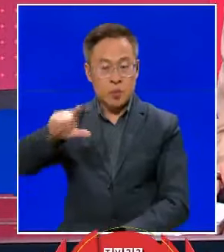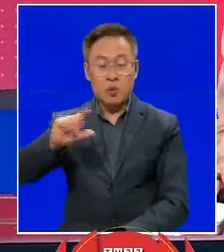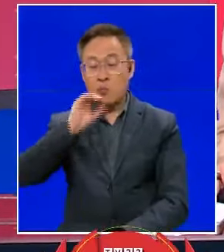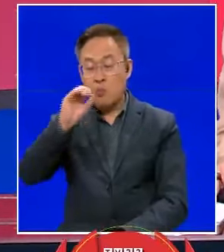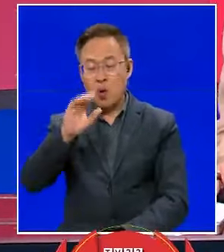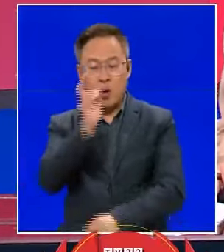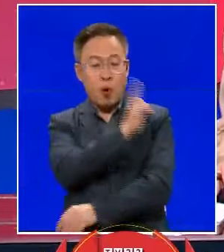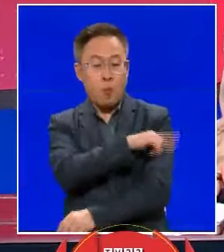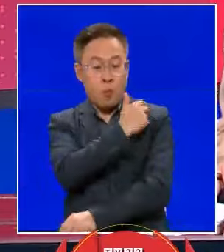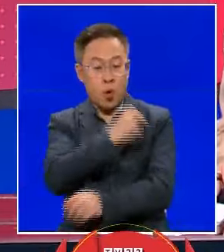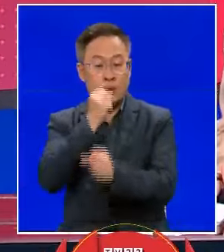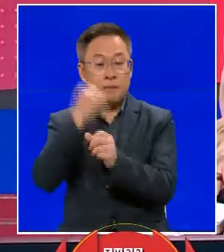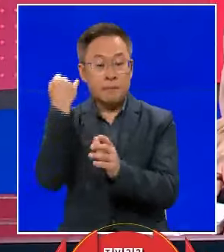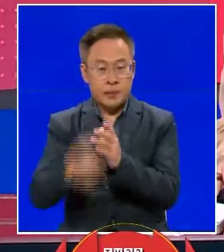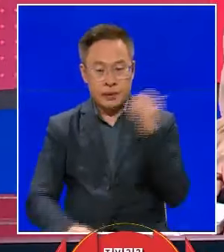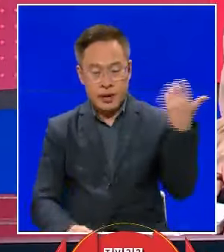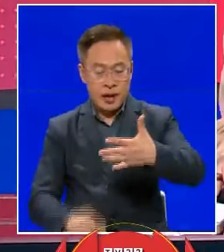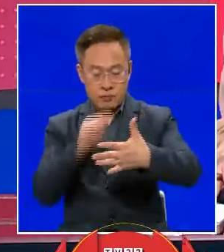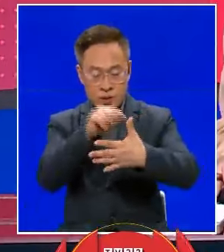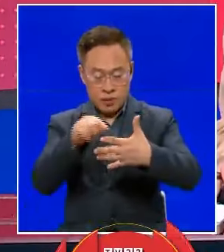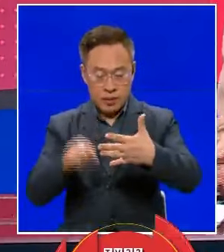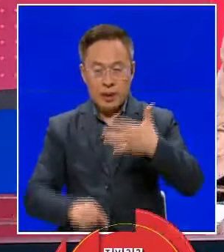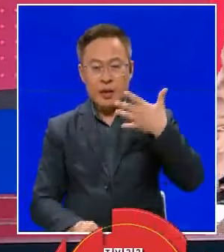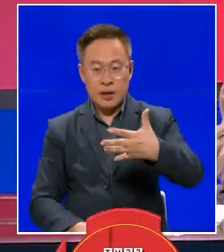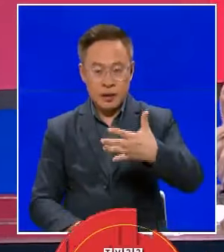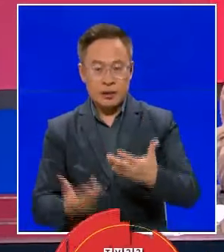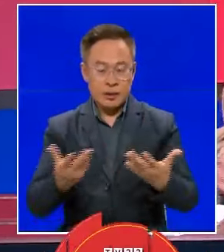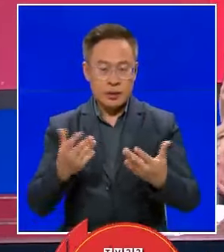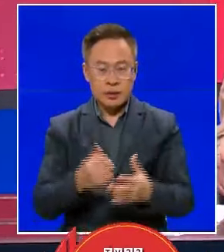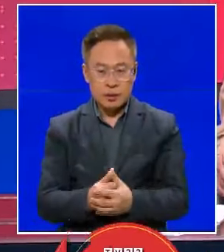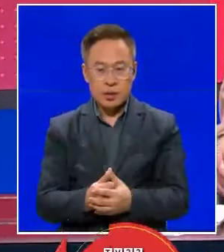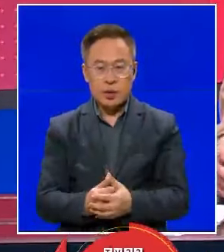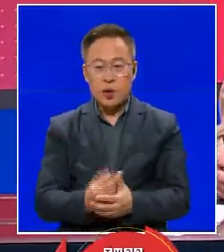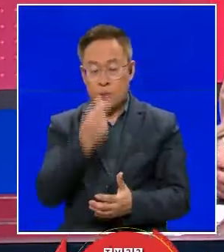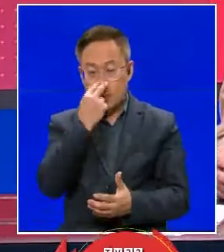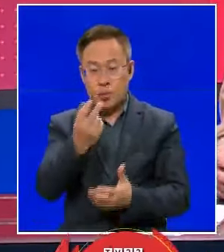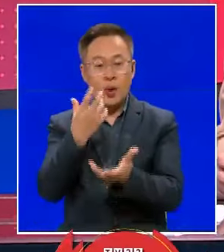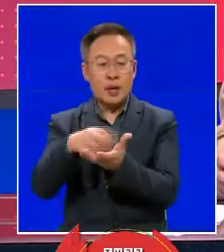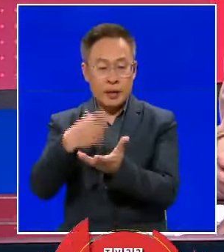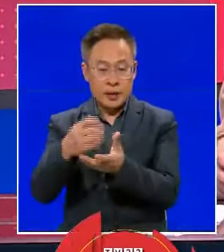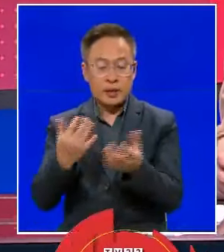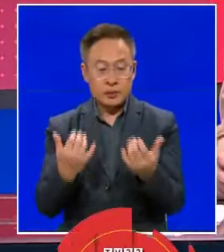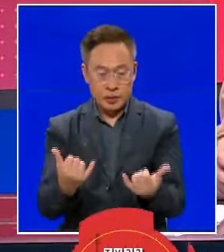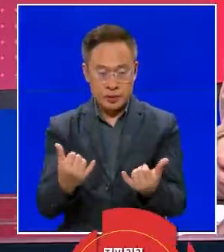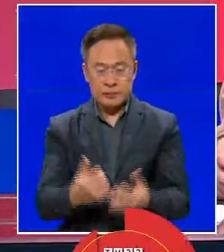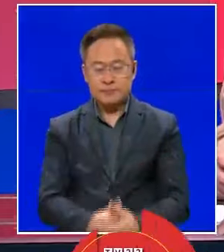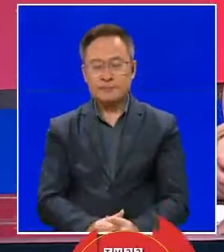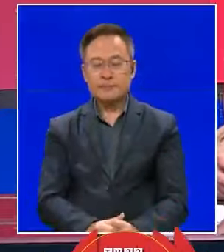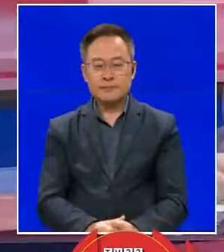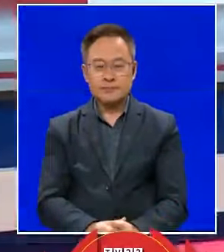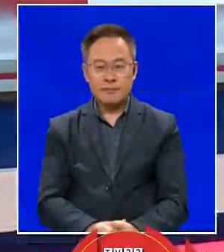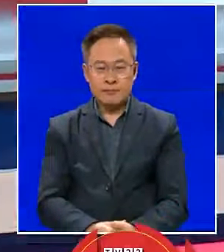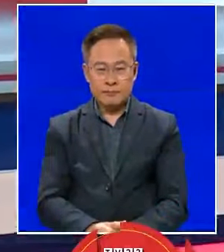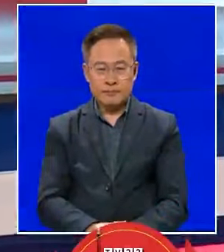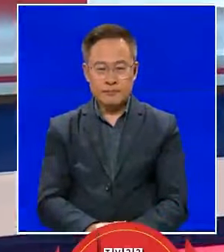าด้วยกันเป็นยังไงฮะใครไปยังไงมาแบบไหนจะเอาผิดกันยังไงข้อหาอะไรบ้างติดตามกันกับคุณอิทธิพัฒน์ปิ่นละโลดได้เลยครับถ้าพร้อม